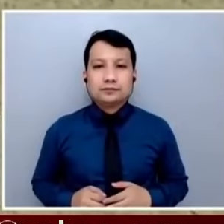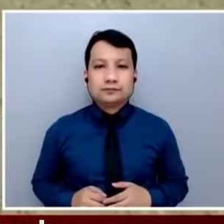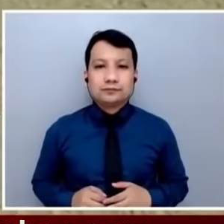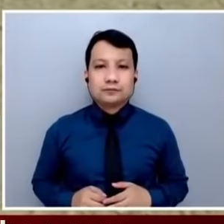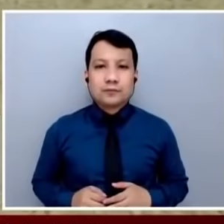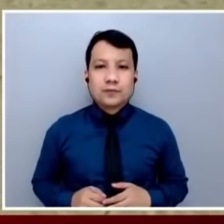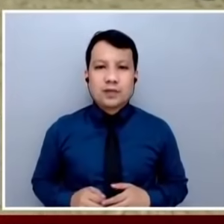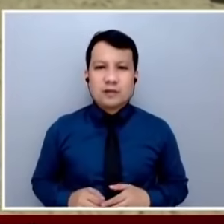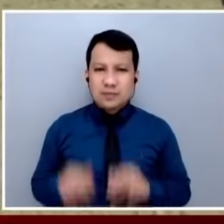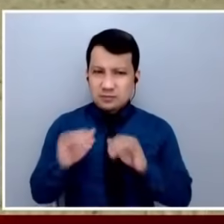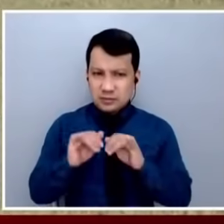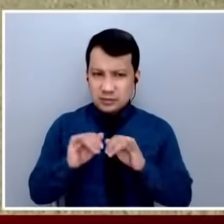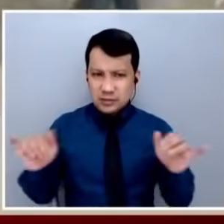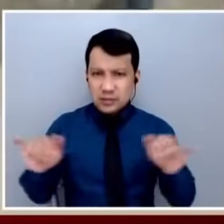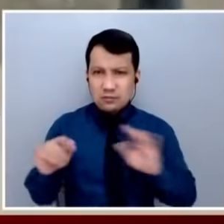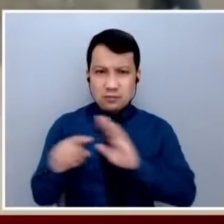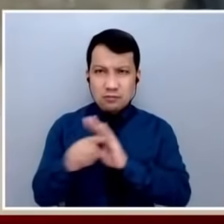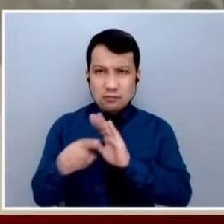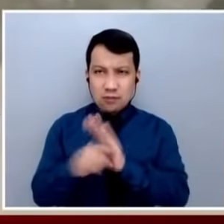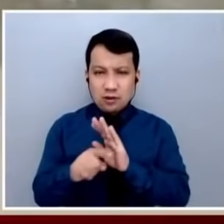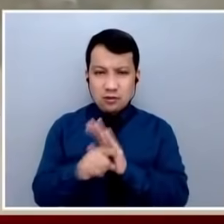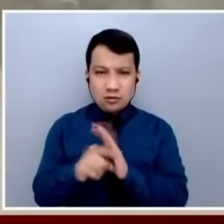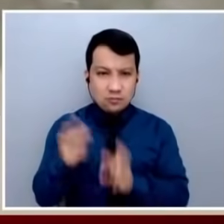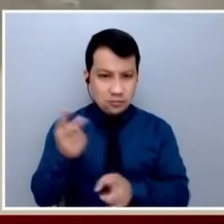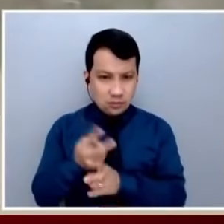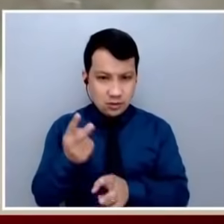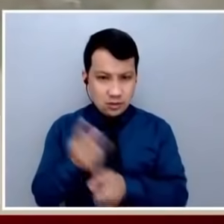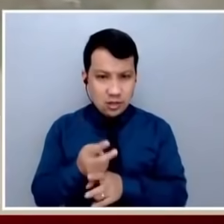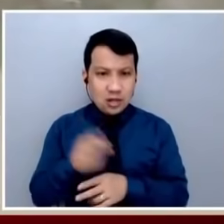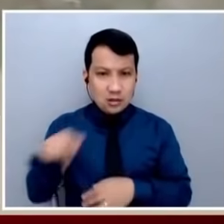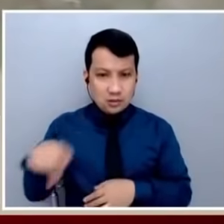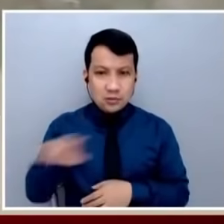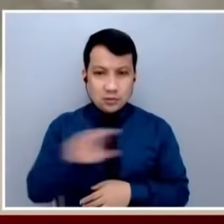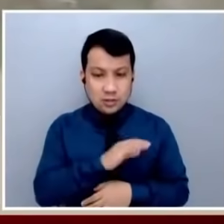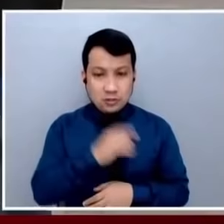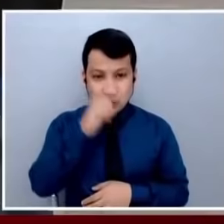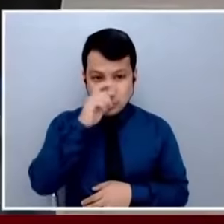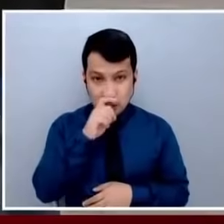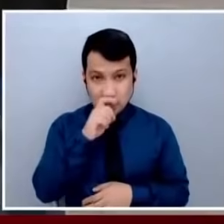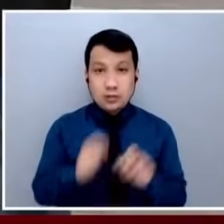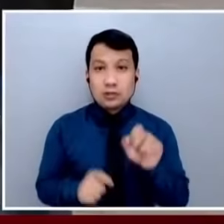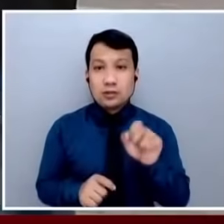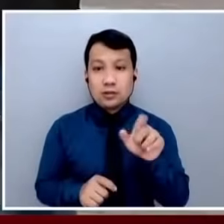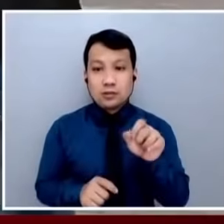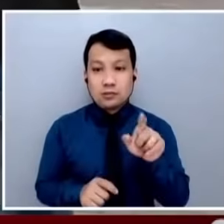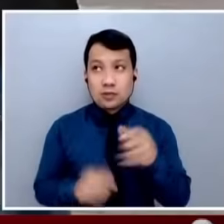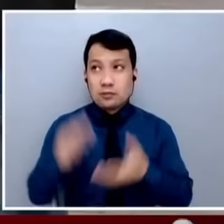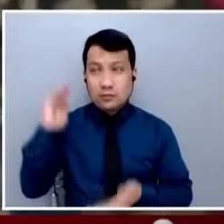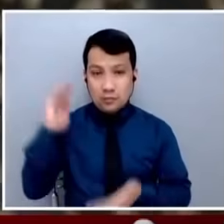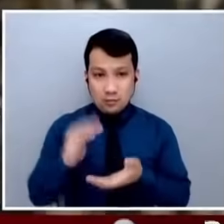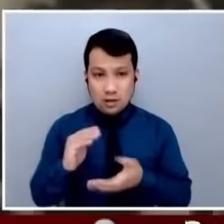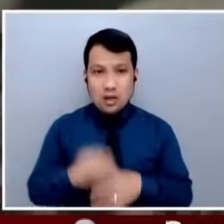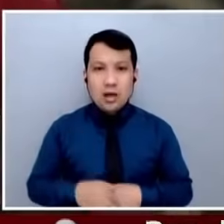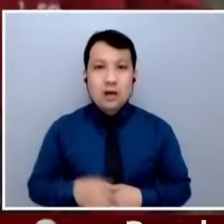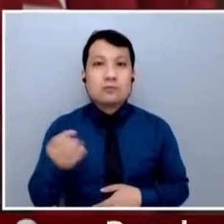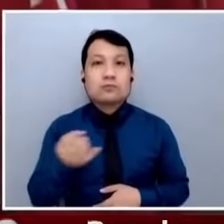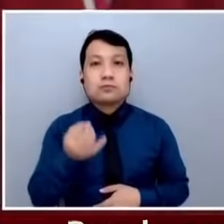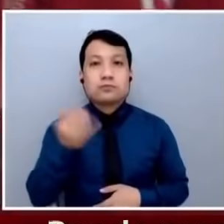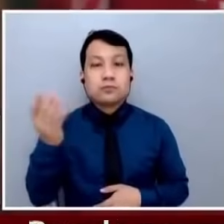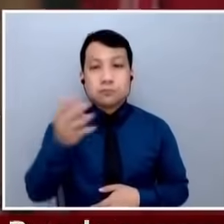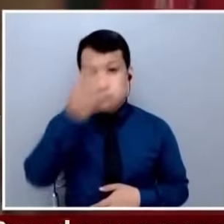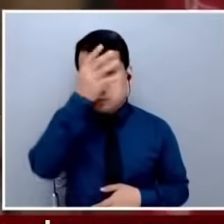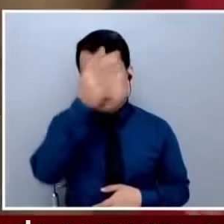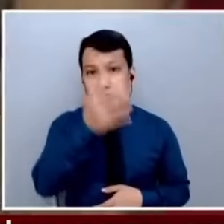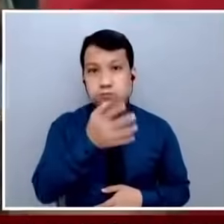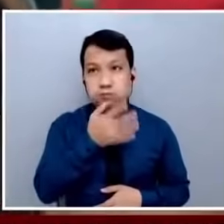Sa kabila ng pagbabawal na mamasyal sa Dolomite Beach ang mga batang edad 11 years old pababa, may ilan pa ring magulang